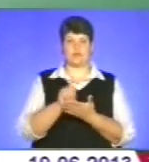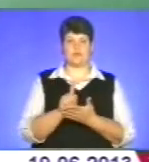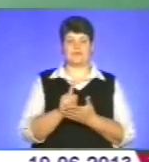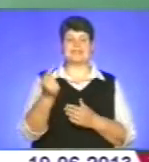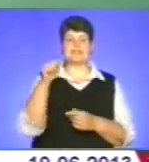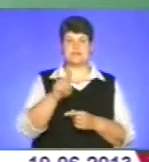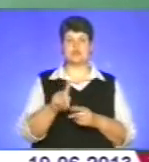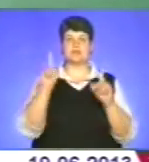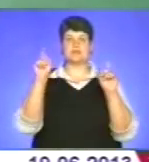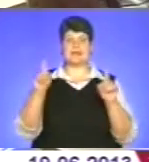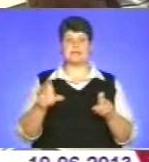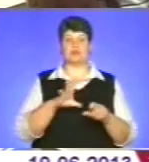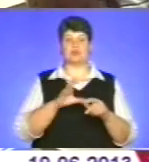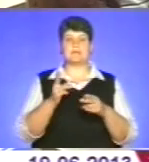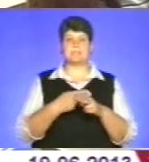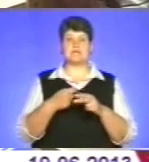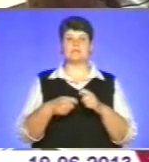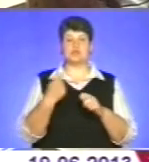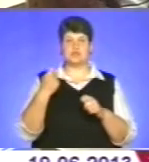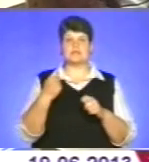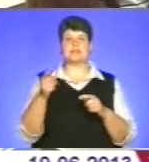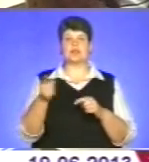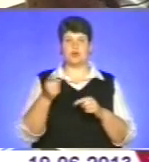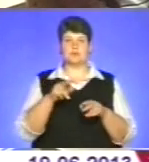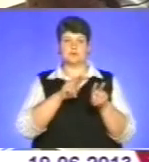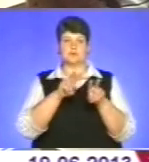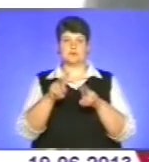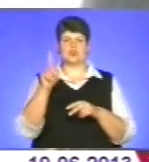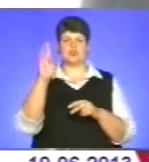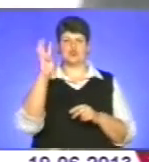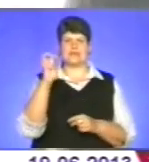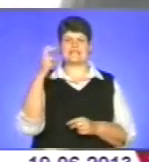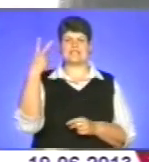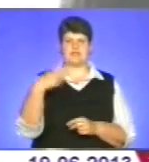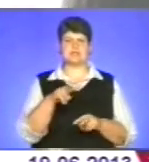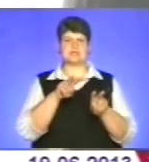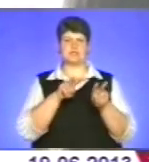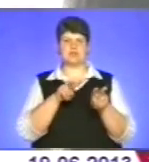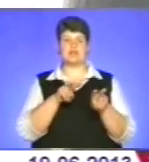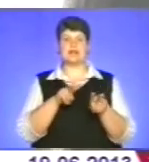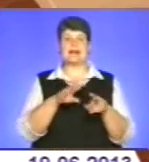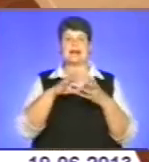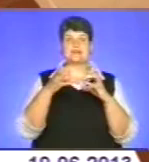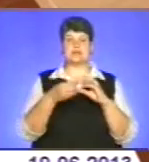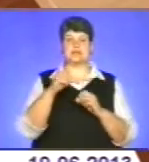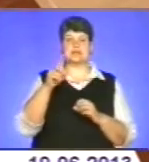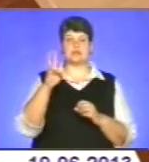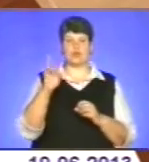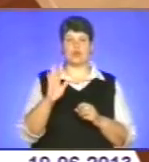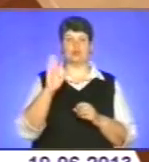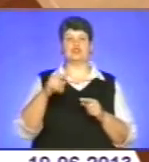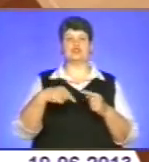тестування проходило без порушень, на Тернопільщині стежили 420 спостерігачів. Результати ЗНО будуть через 10